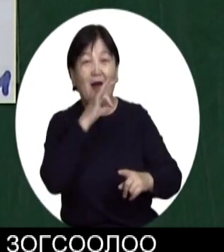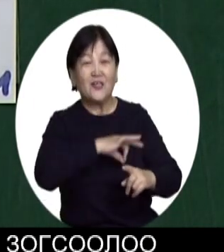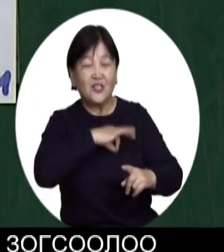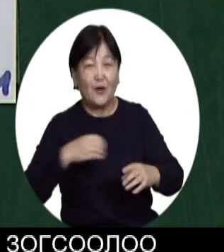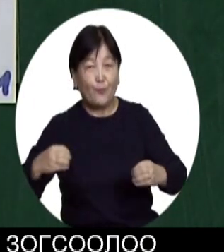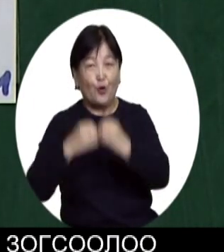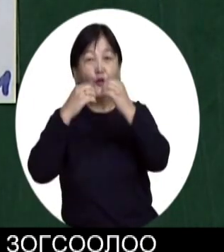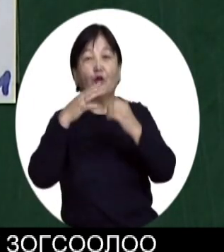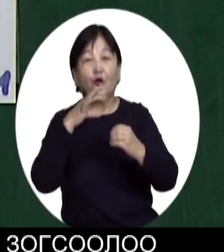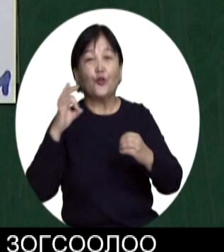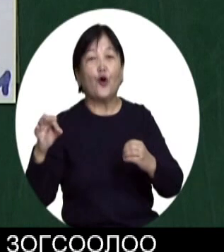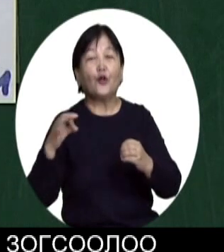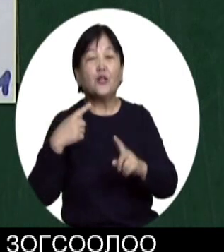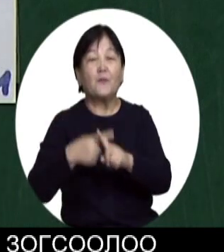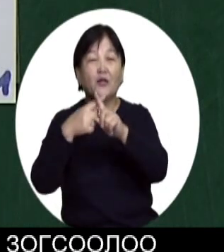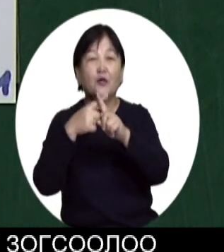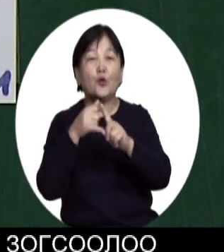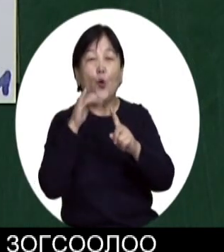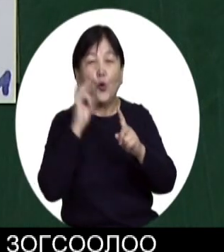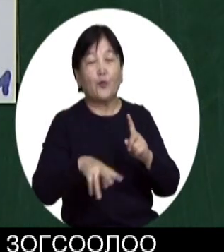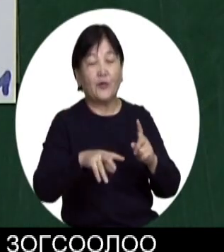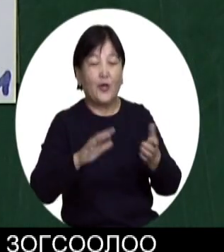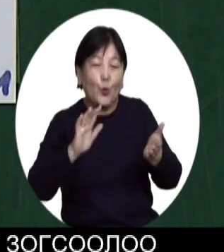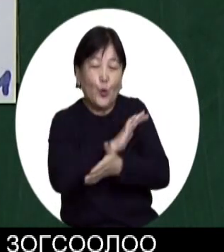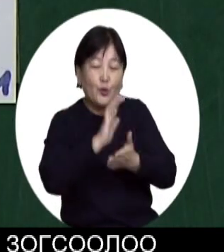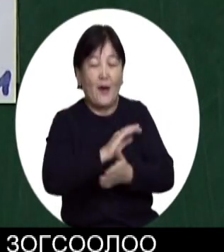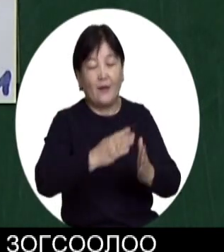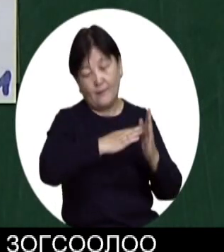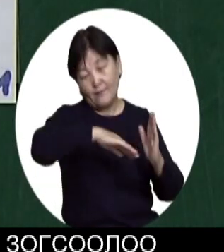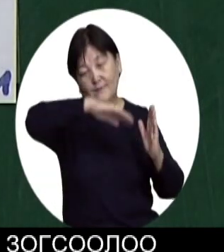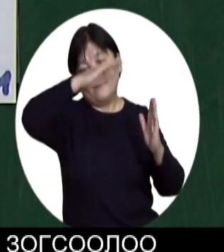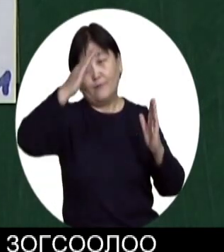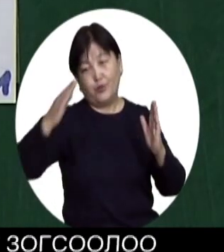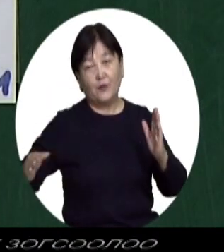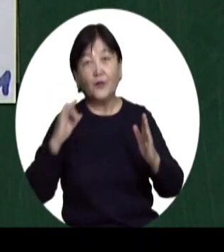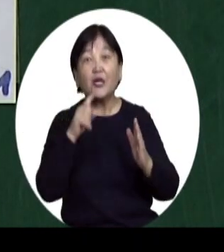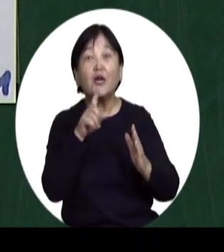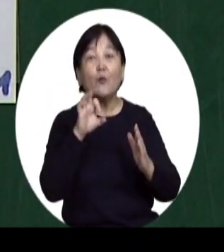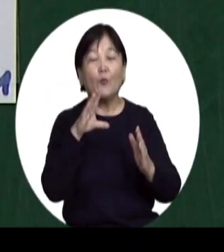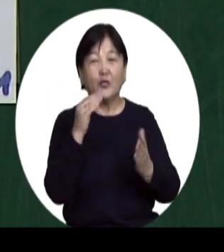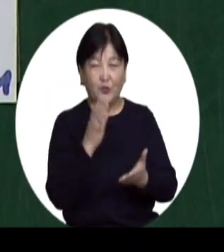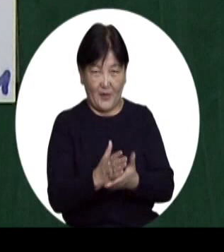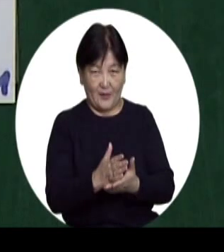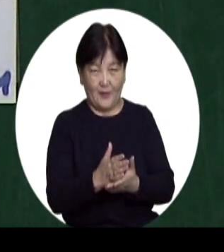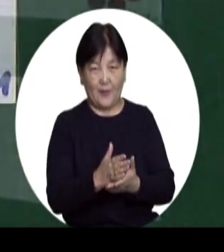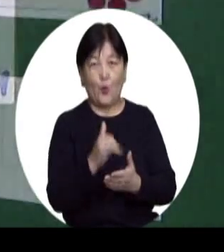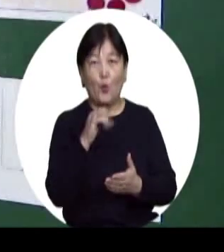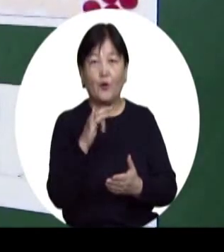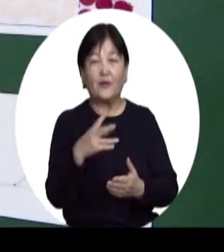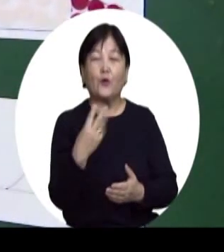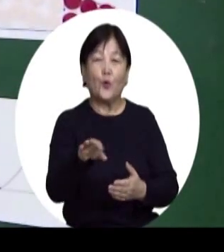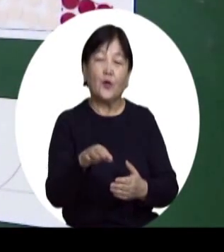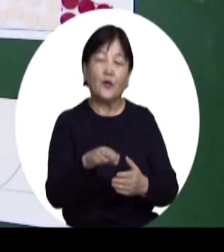ихсээд яг энийгээ дагаад урвлын хурд ихсэж байна. За одоо урвлын хурдад концентрац